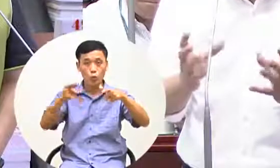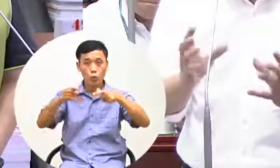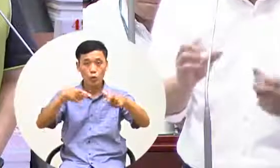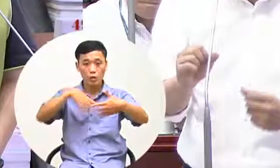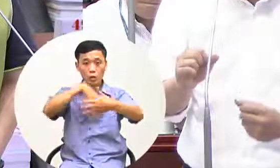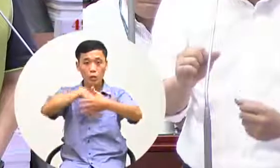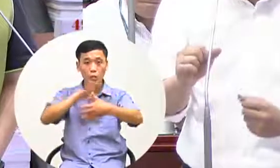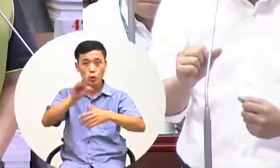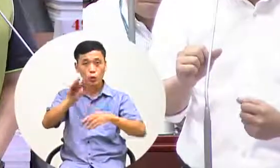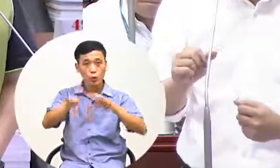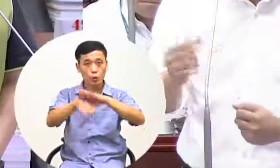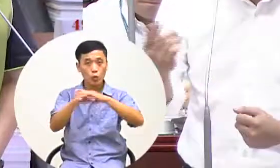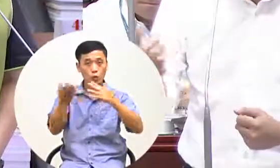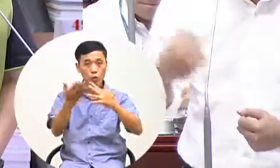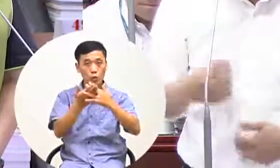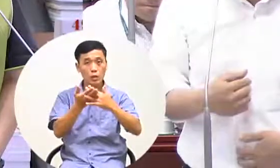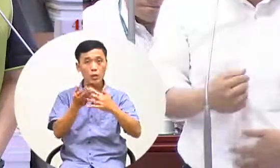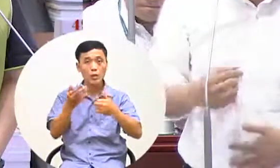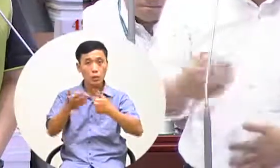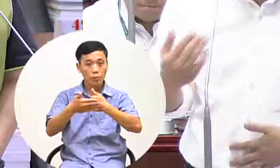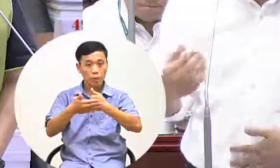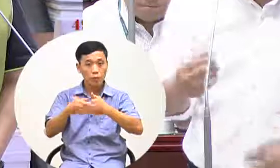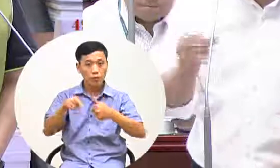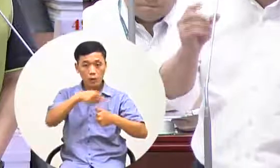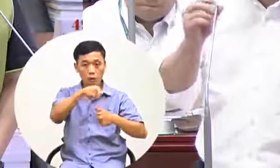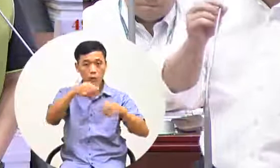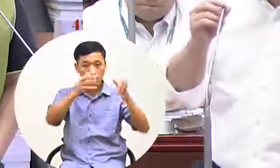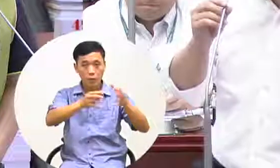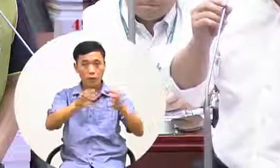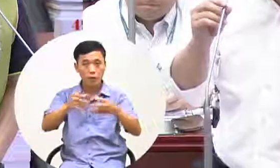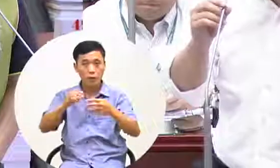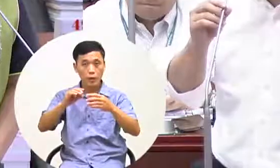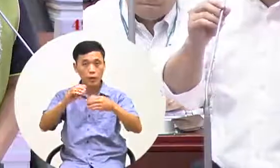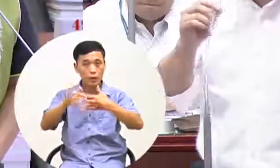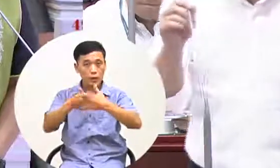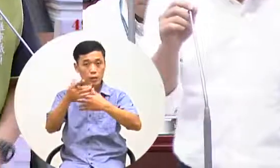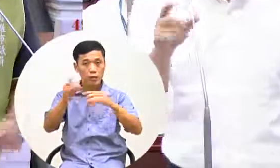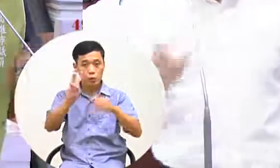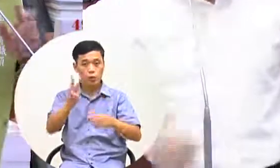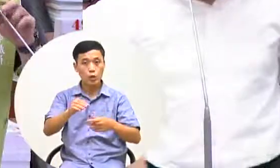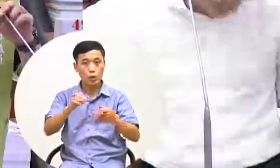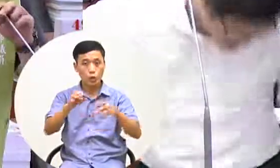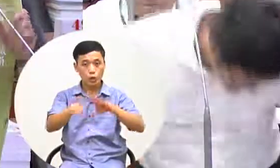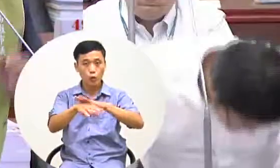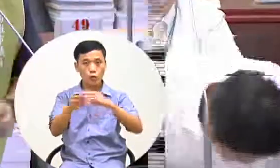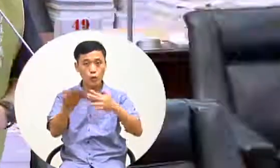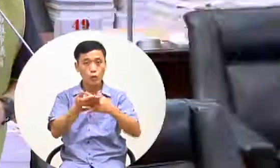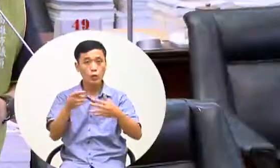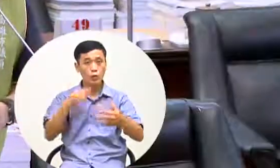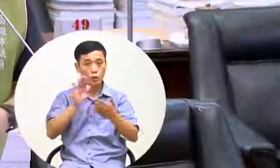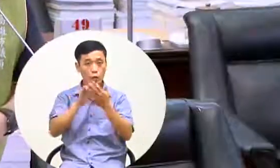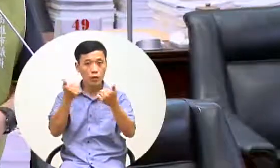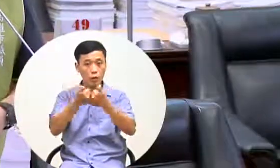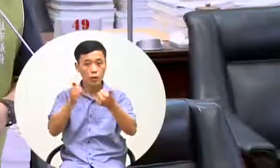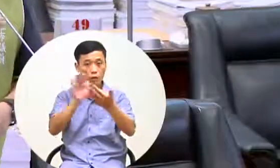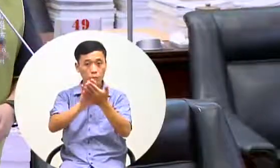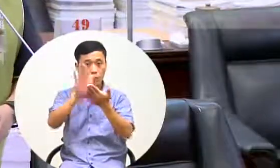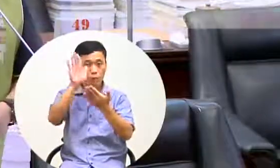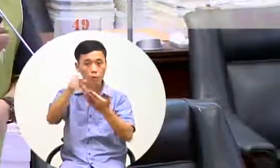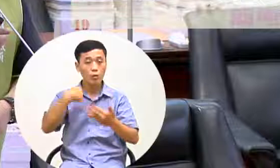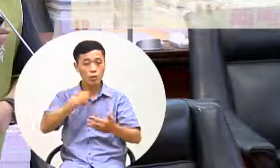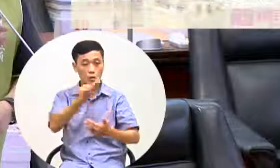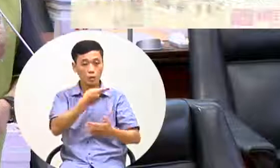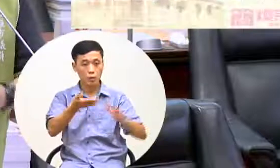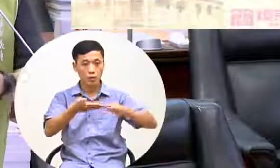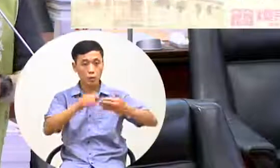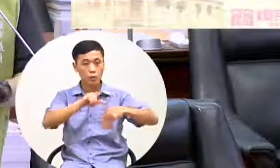创造一些清水的空间，这个我们会后再跟议员约时间来安排现看一下。 好，谢谢局长先生。对，第一个我还是要